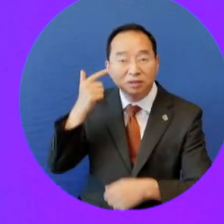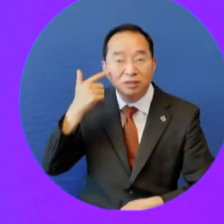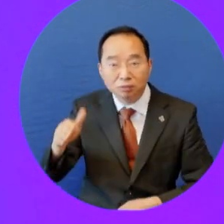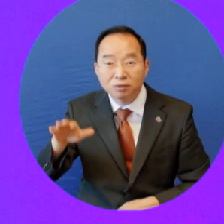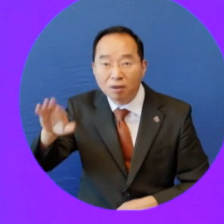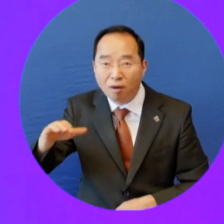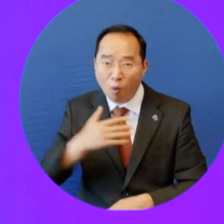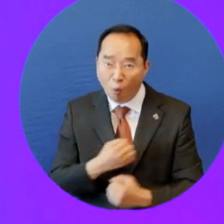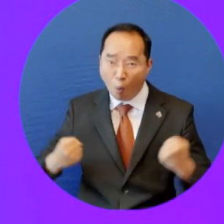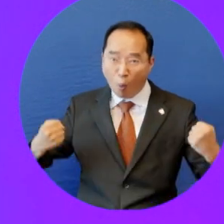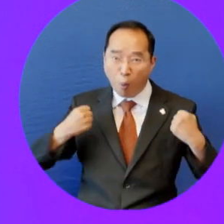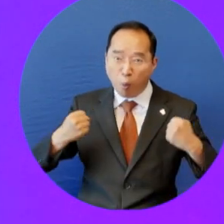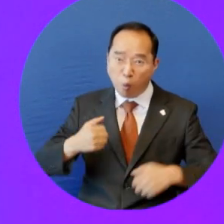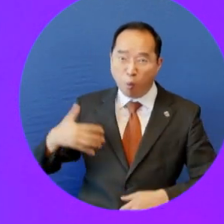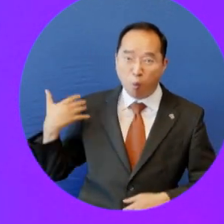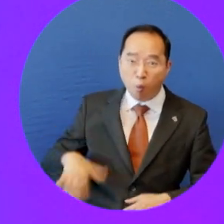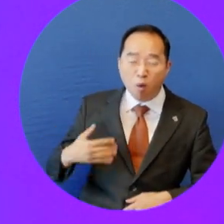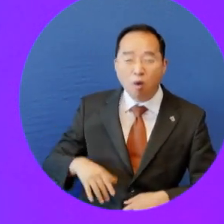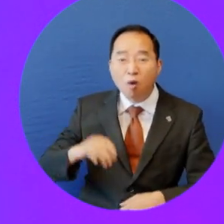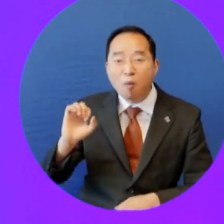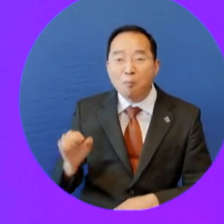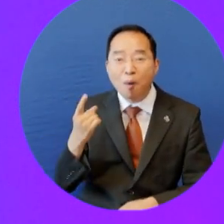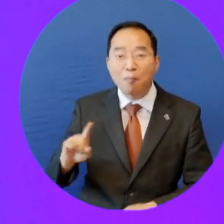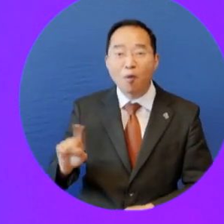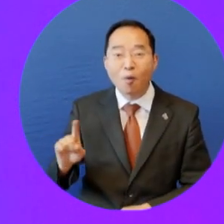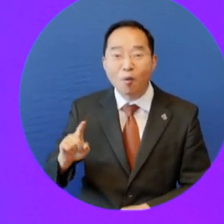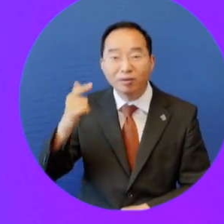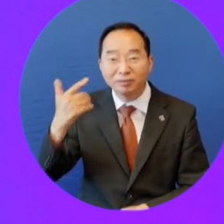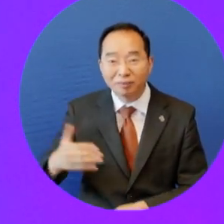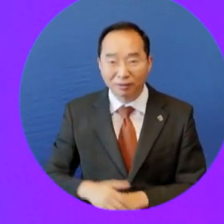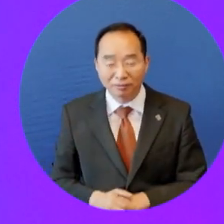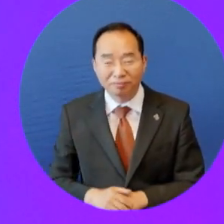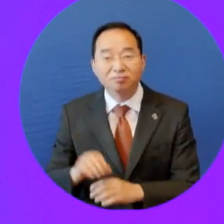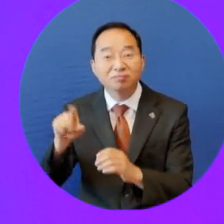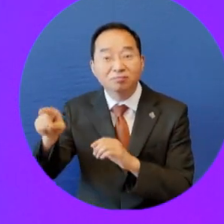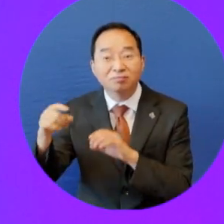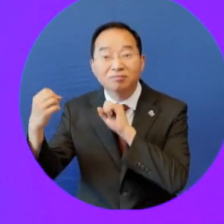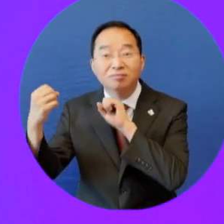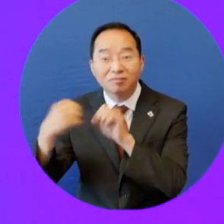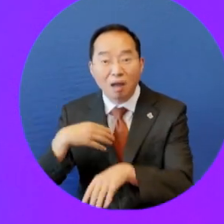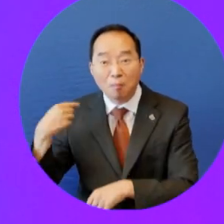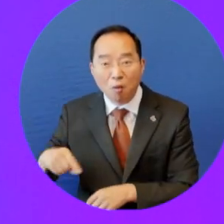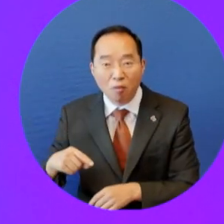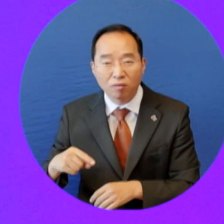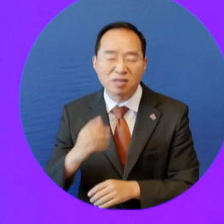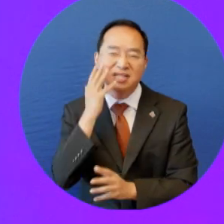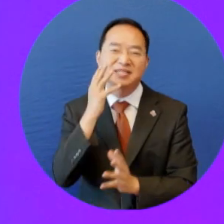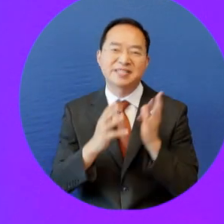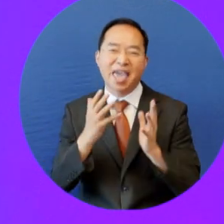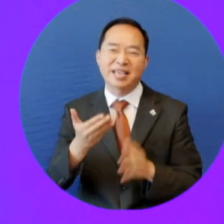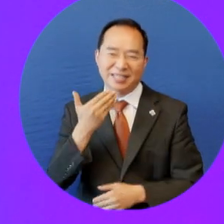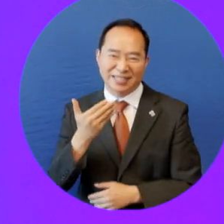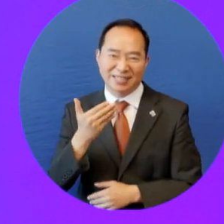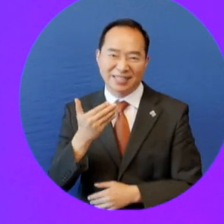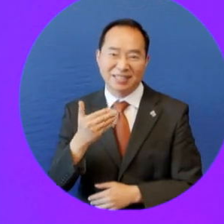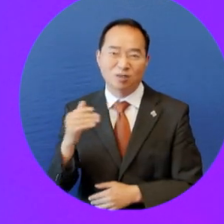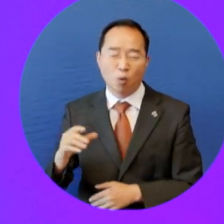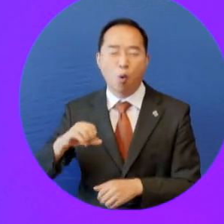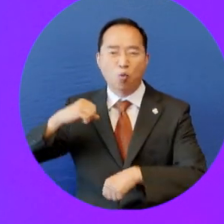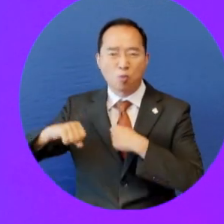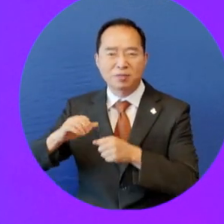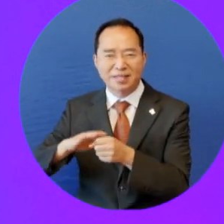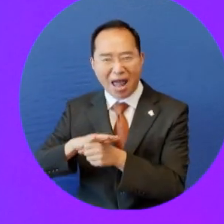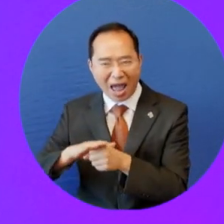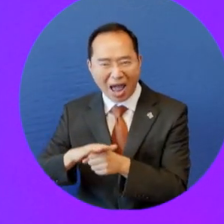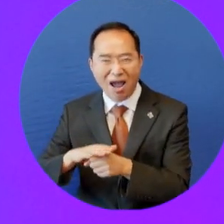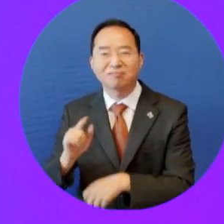분들이 질문을 했어요. 당신의 에너지는 어디서 나옵니까? 그분은 아주 쉽게 단순하게 바로 채식과